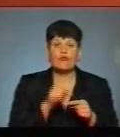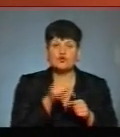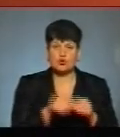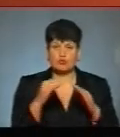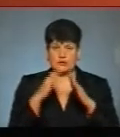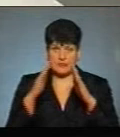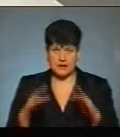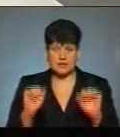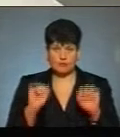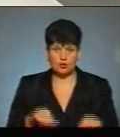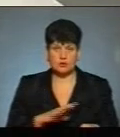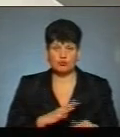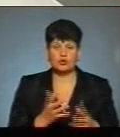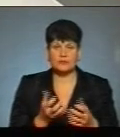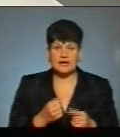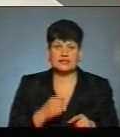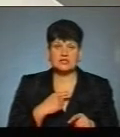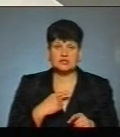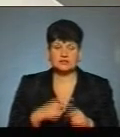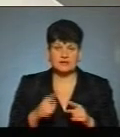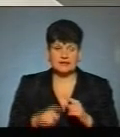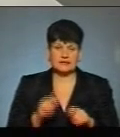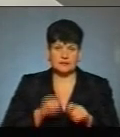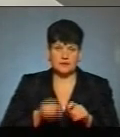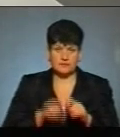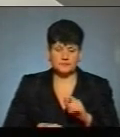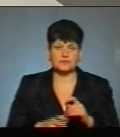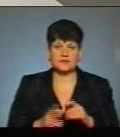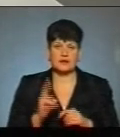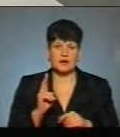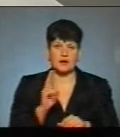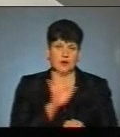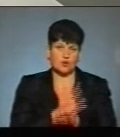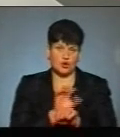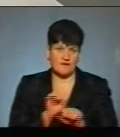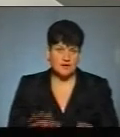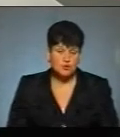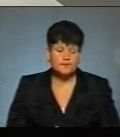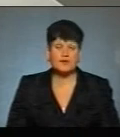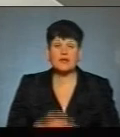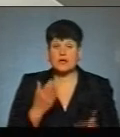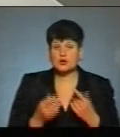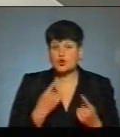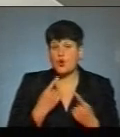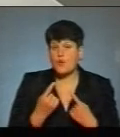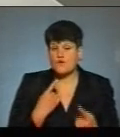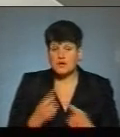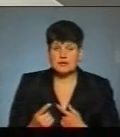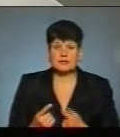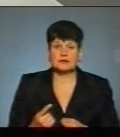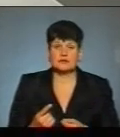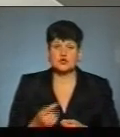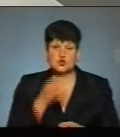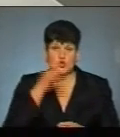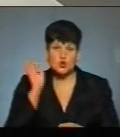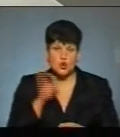брати зразу швидкі експрес-тести для діагностики COVID-19. От, якщо говорити з